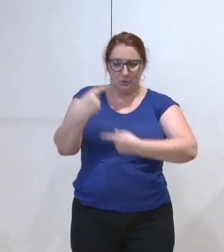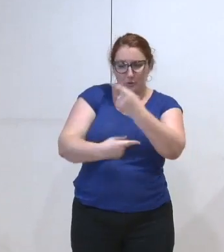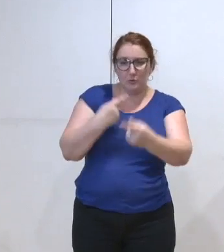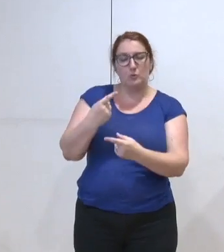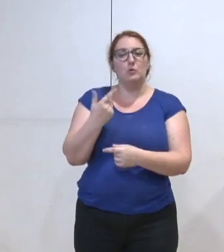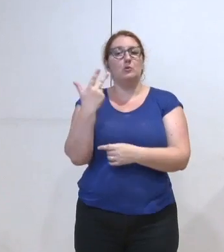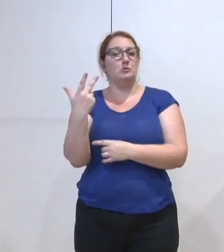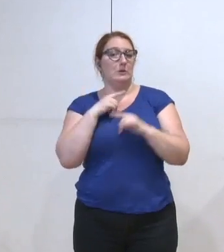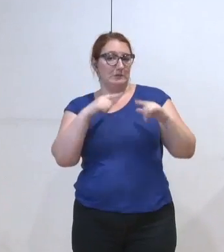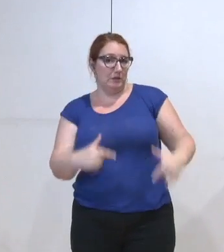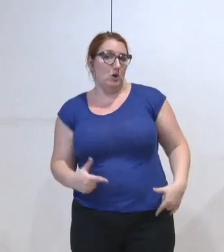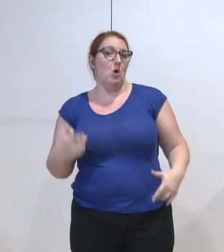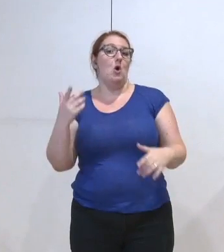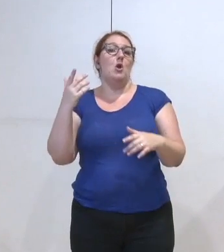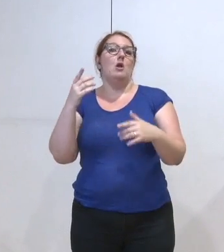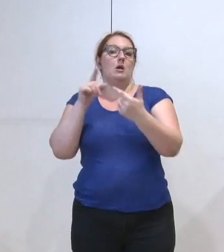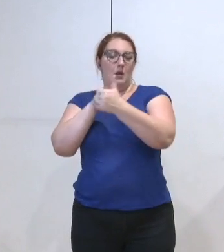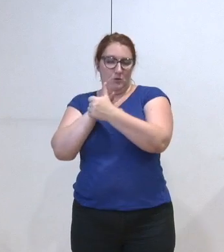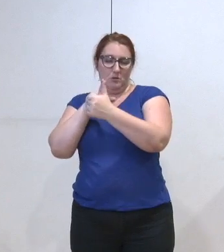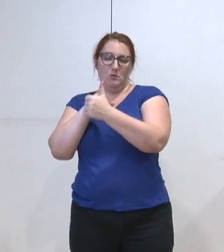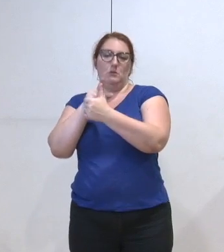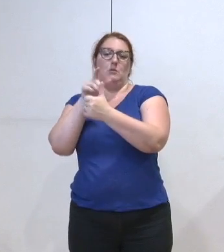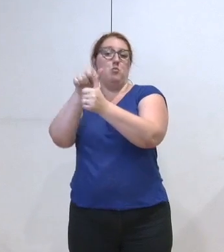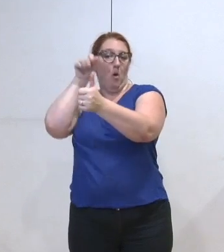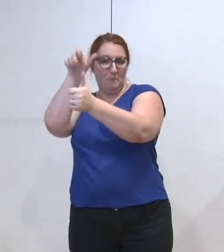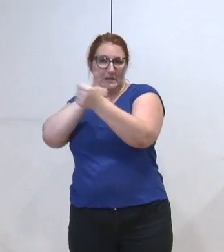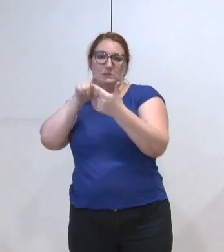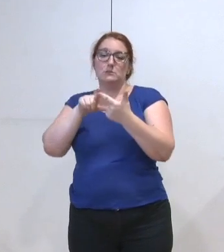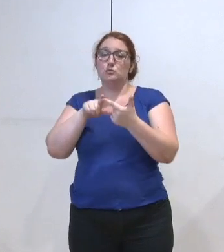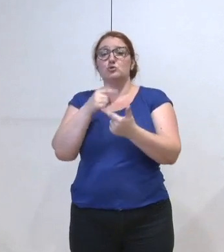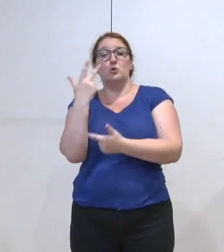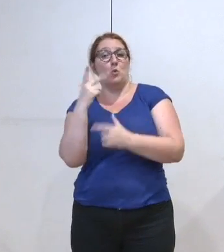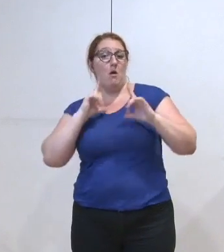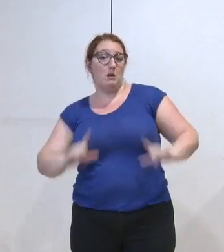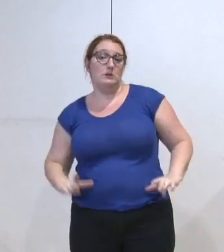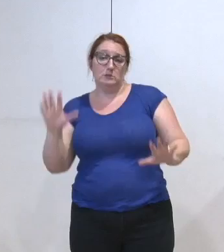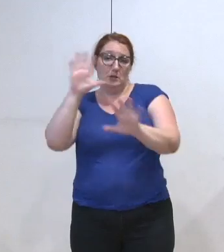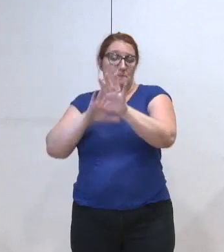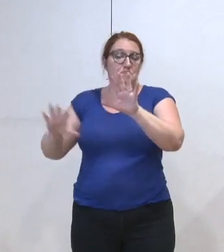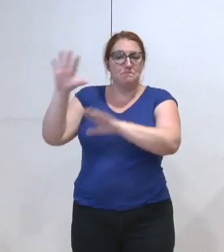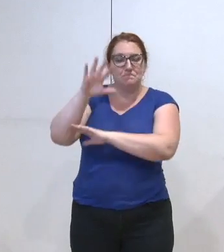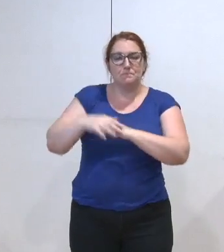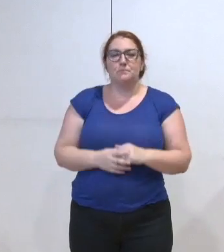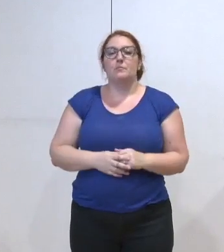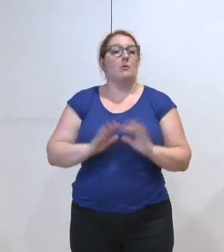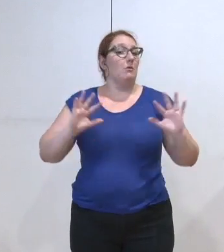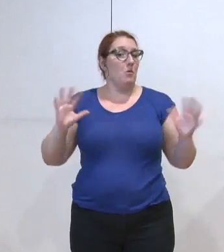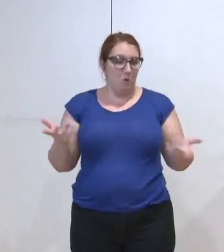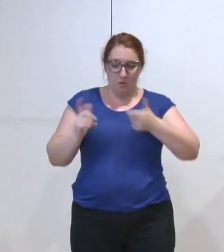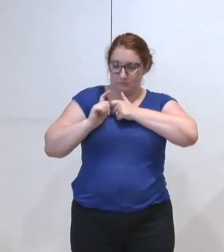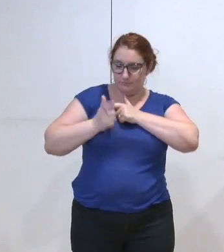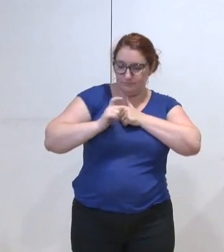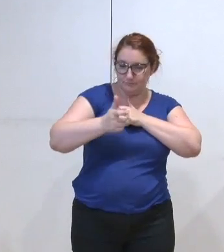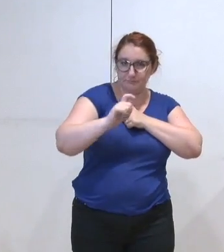lycées de la région le processus se passe en 3 temps après un préalable que nous